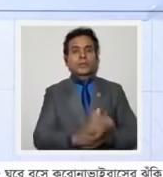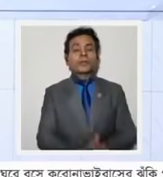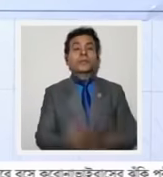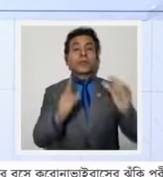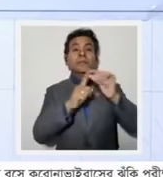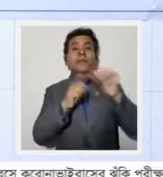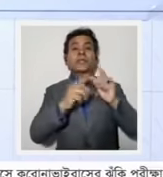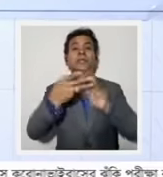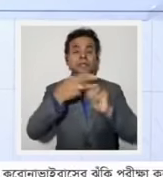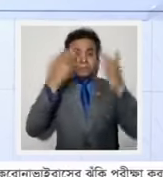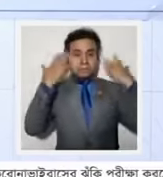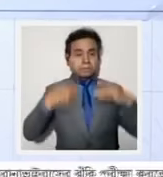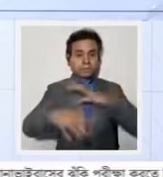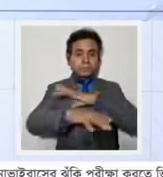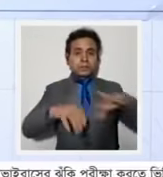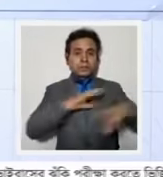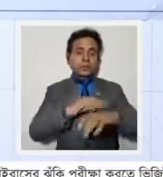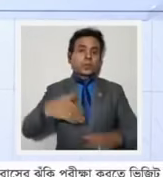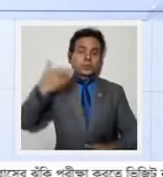তাৎক্ষণিকভাবে কোয়ারেন্টাইনে নেওয়া যায়।